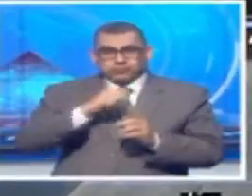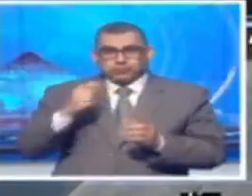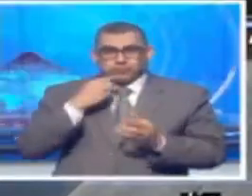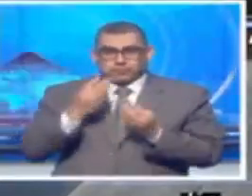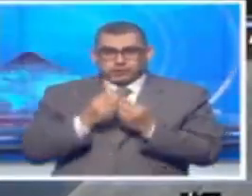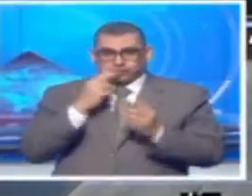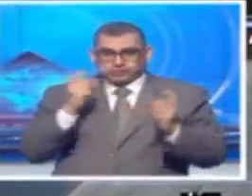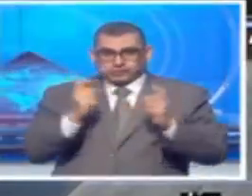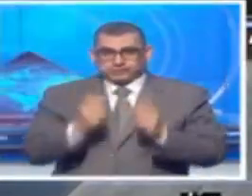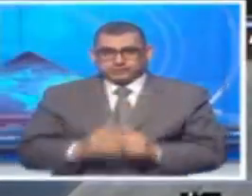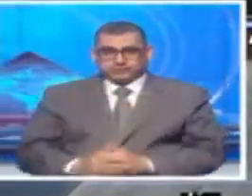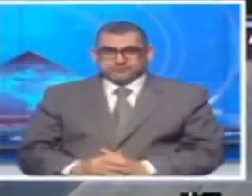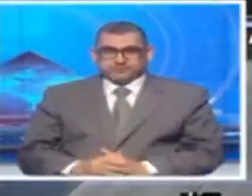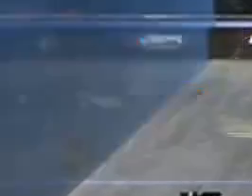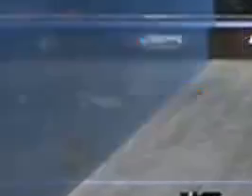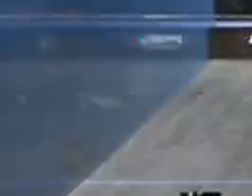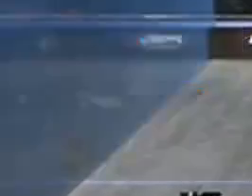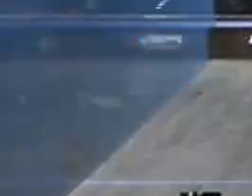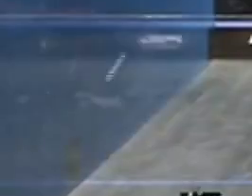ومحترفات الاسكواش.